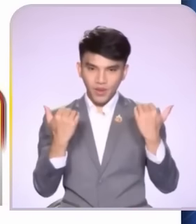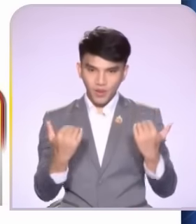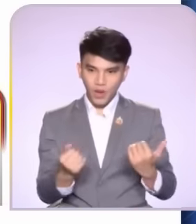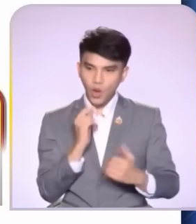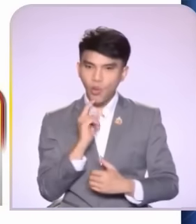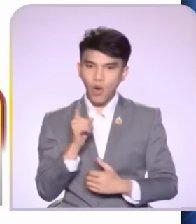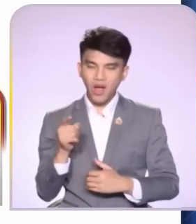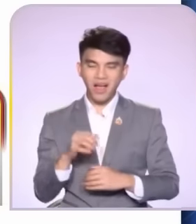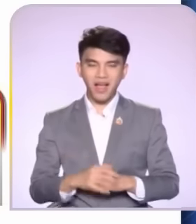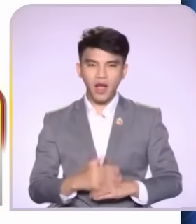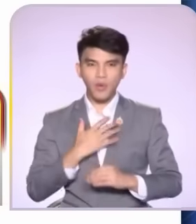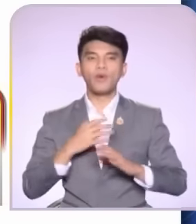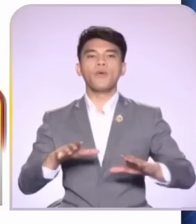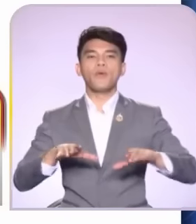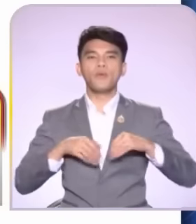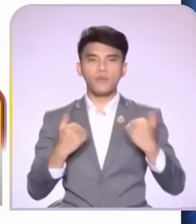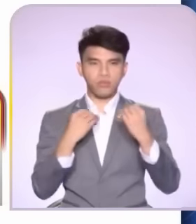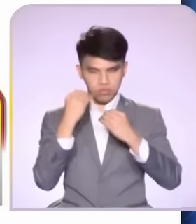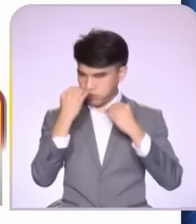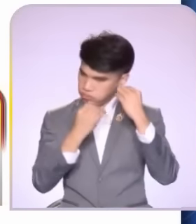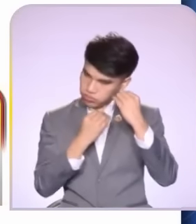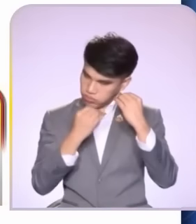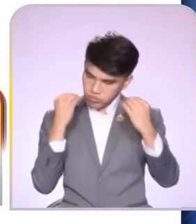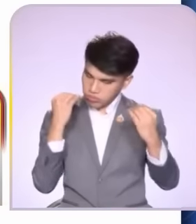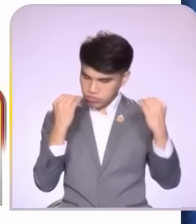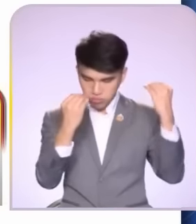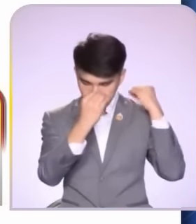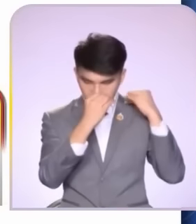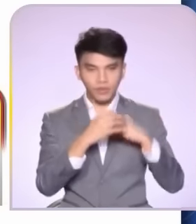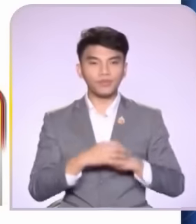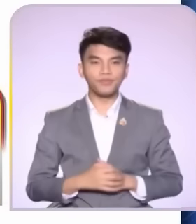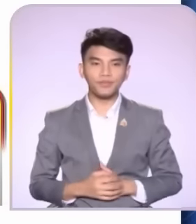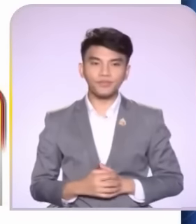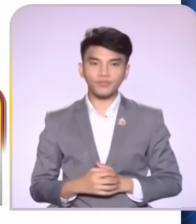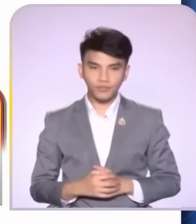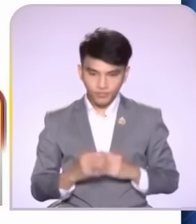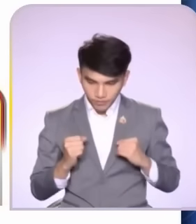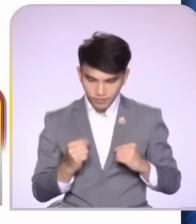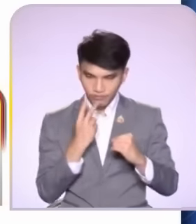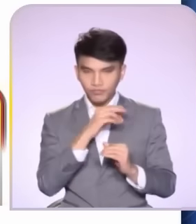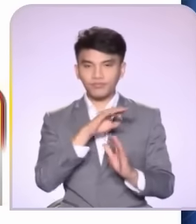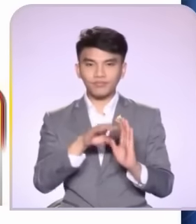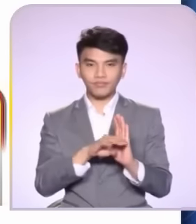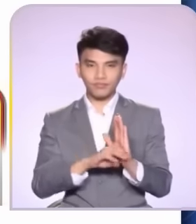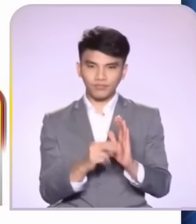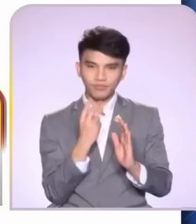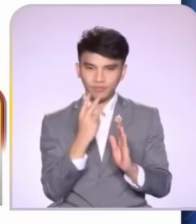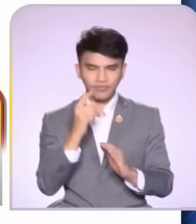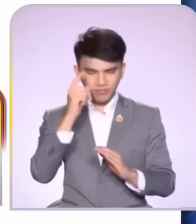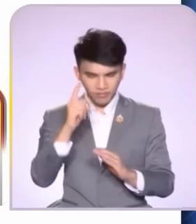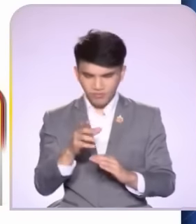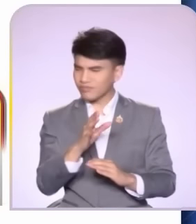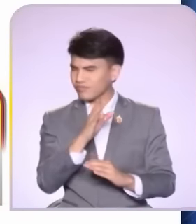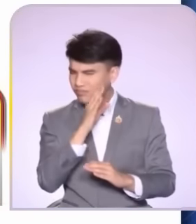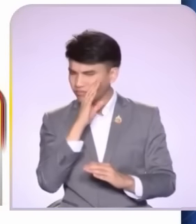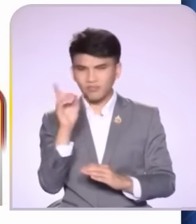าต่อว่าผมยอมรับตรงๆว่าผมงงและสับสนมากนะพยายามดูข้อมูลว่าอันไหนเป็นข้อมูลจริงอัน